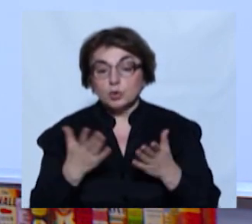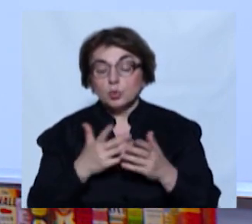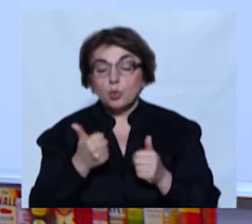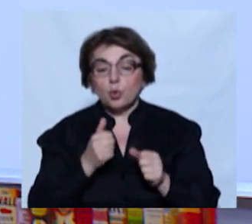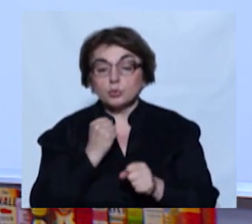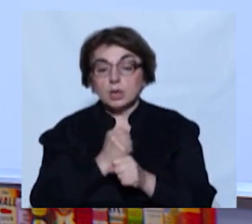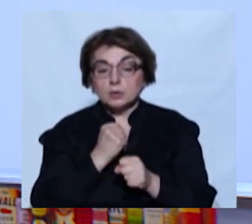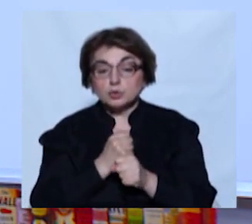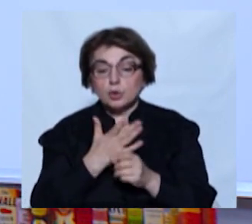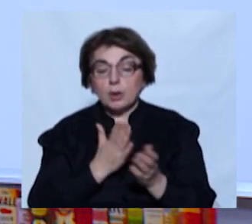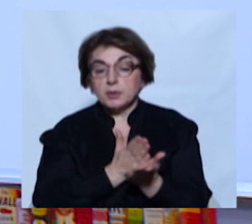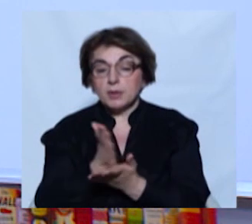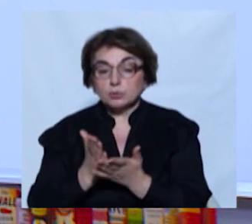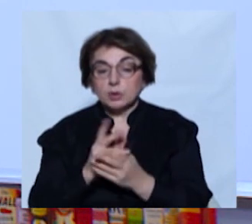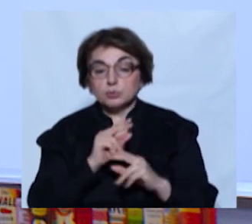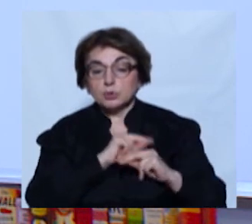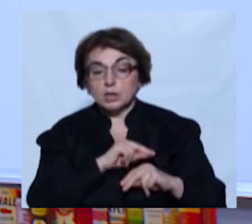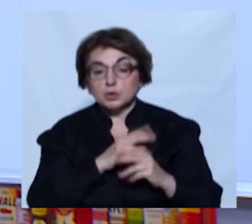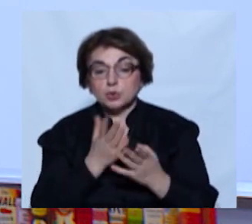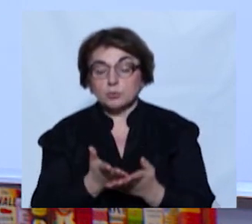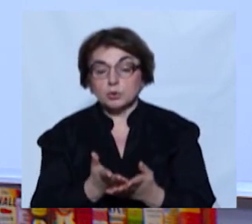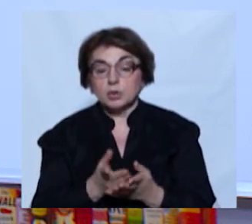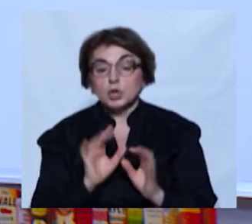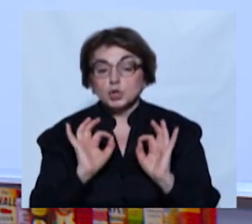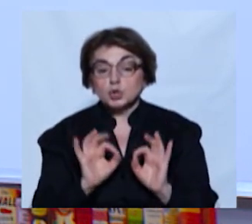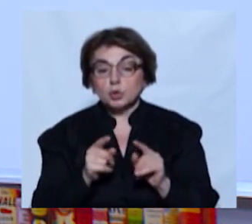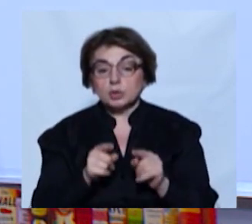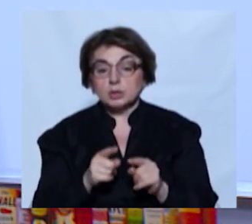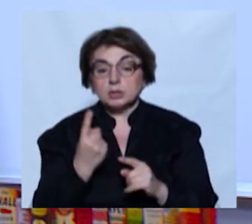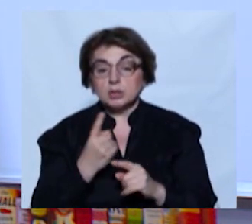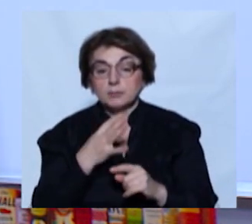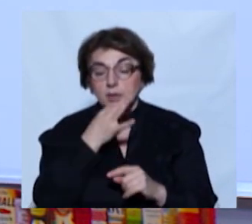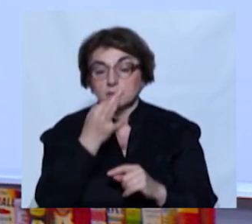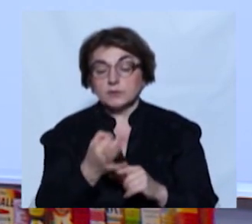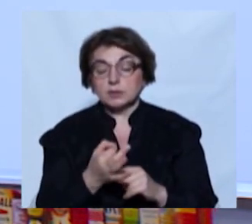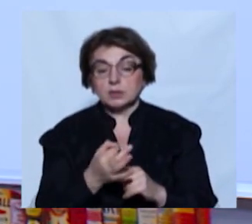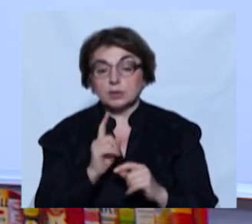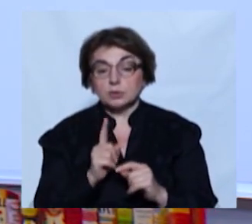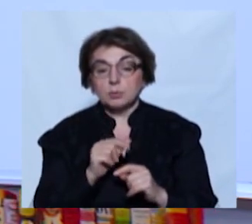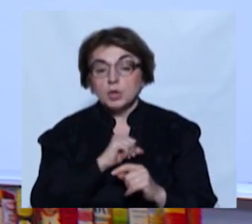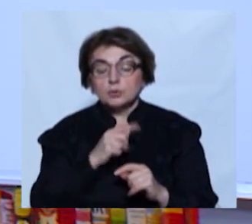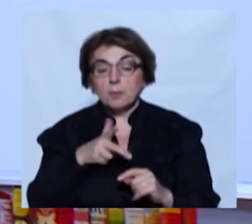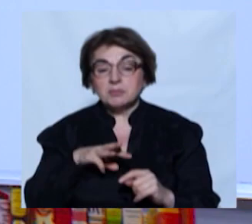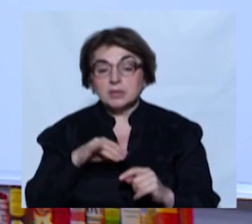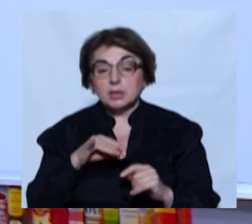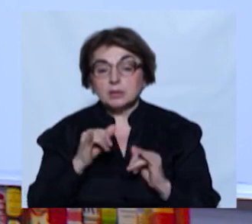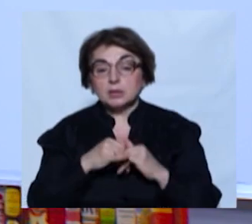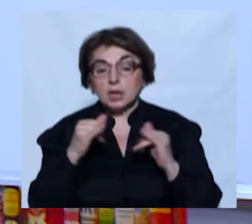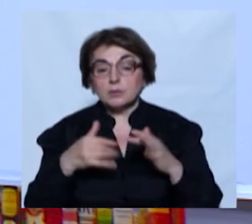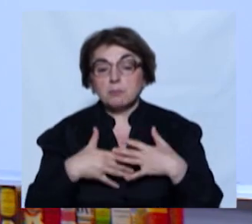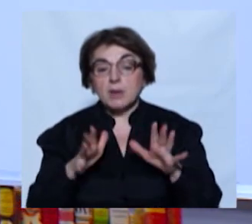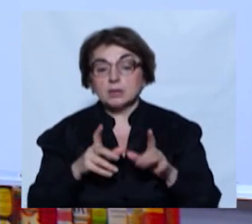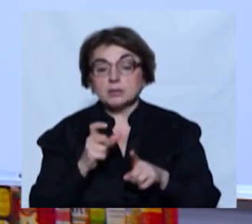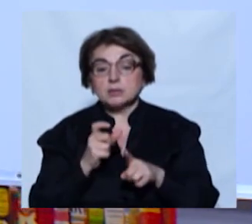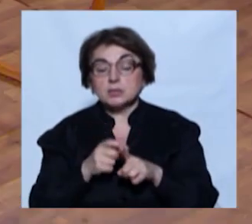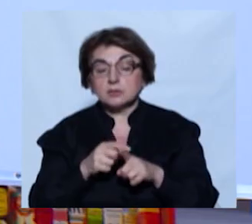ემუშავა და რა მიმართულებით ემუშავათ. და სწორედ ერთი რამ მინდა ასევე ვთქვა, რომ თვითონ მდგრადი განვითარების შესახებ უფრო მეტი ტერმინი